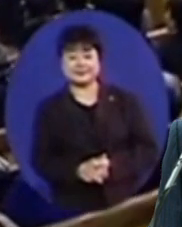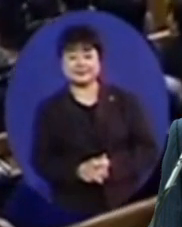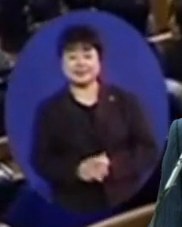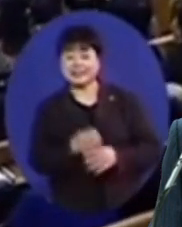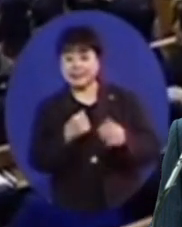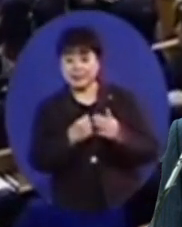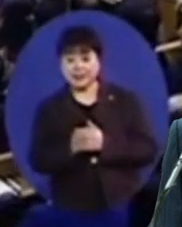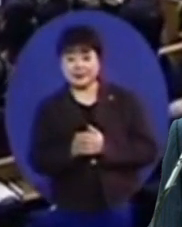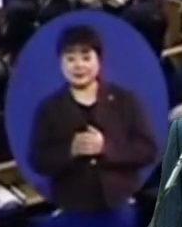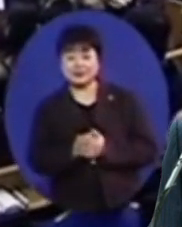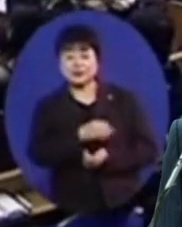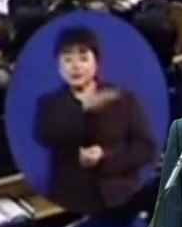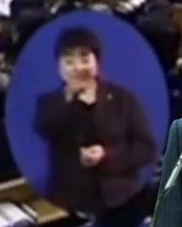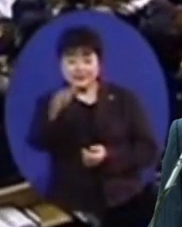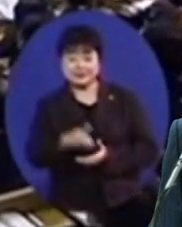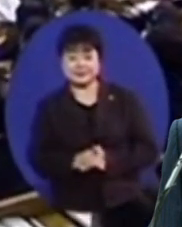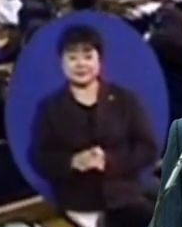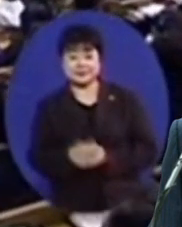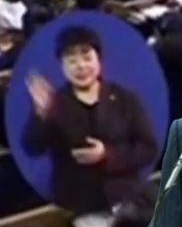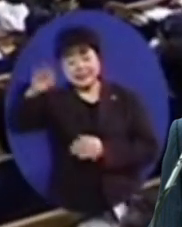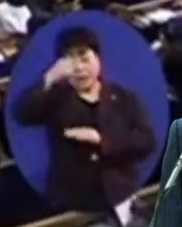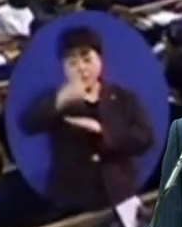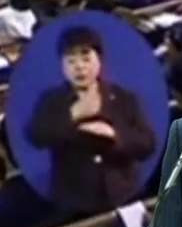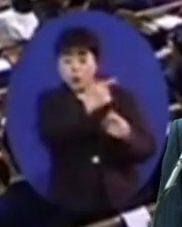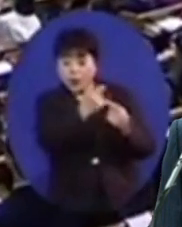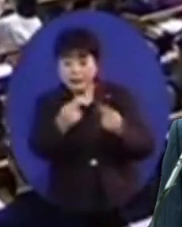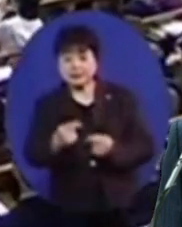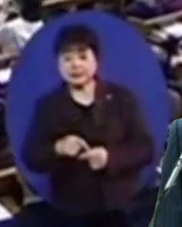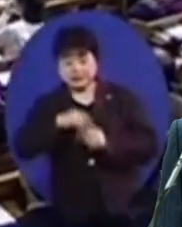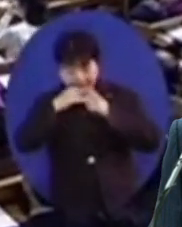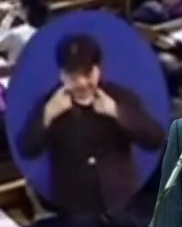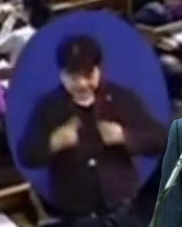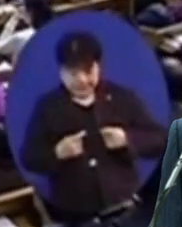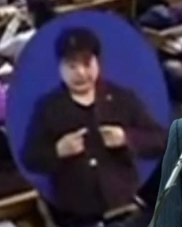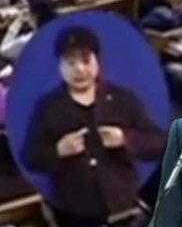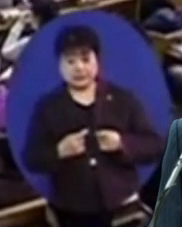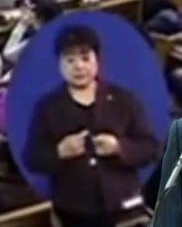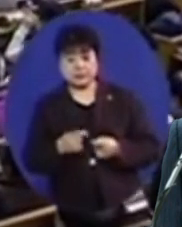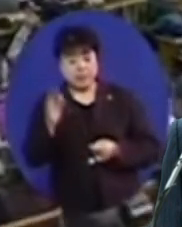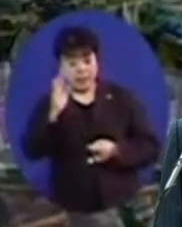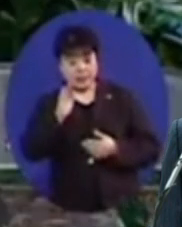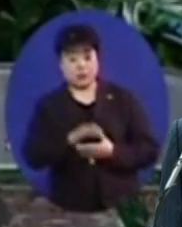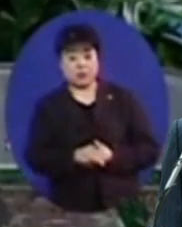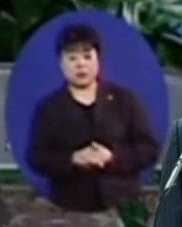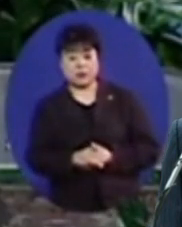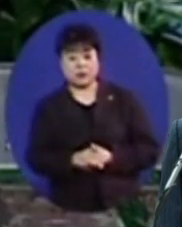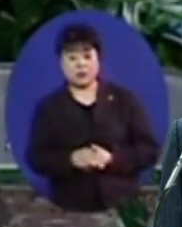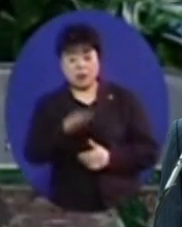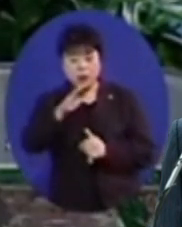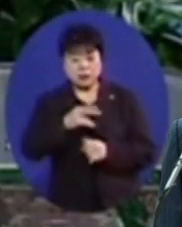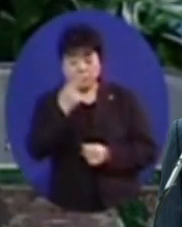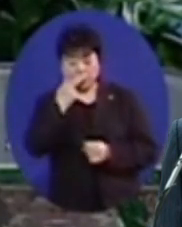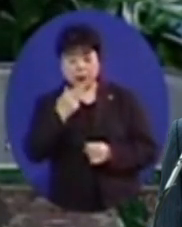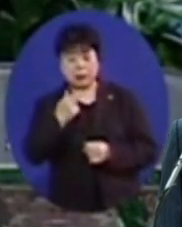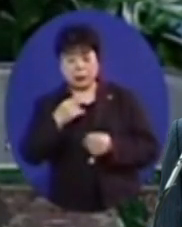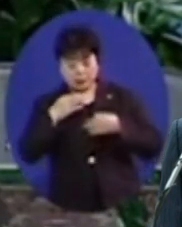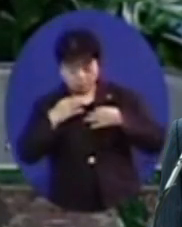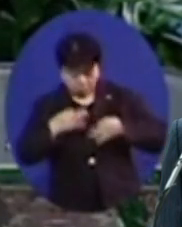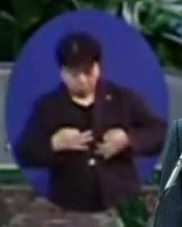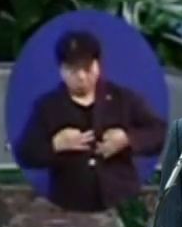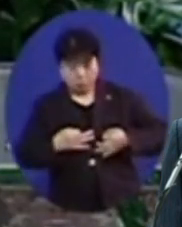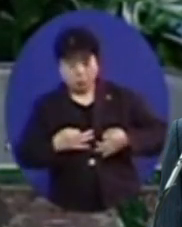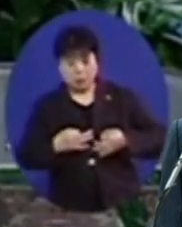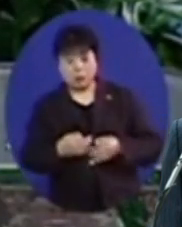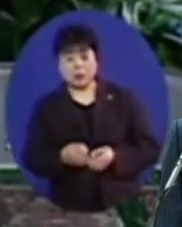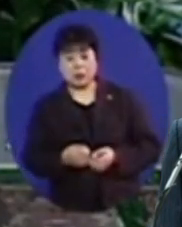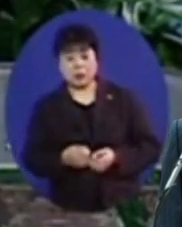그러므로 우리는 다윗과 같이 우리 자신을 봐서는 안 됩니다. 내 이 초립동이 뭘 하겠냐. 사울도 다윗을